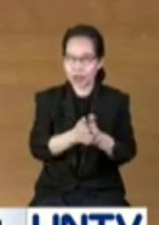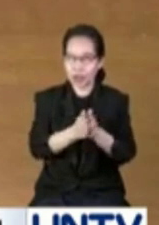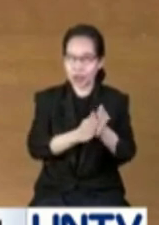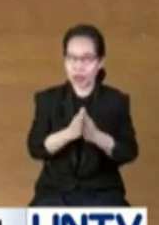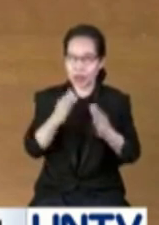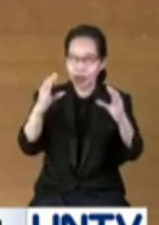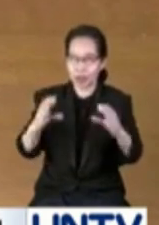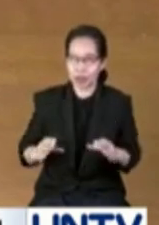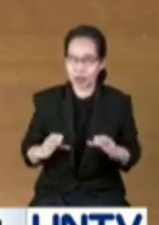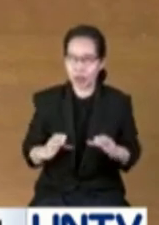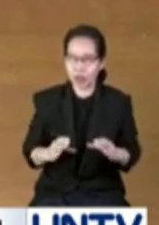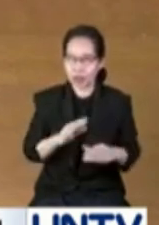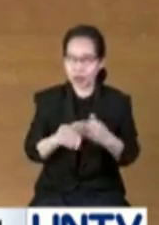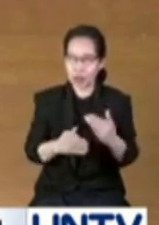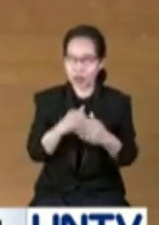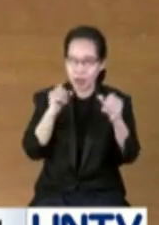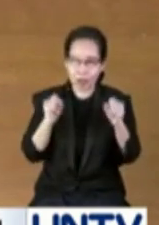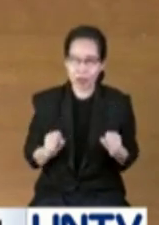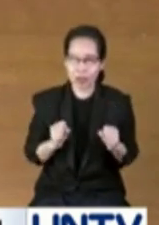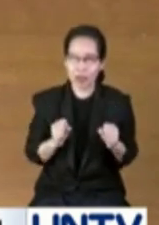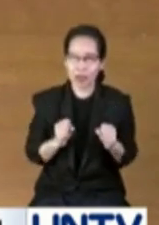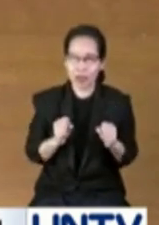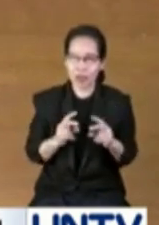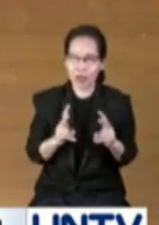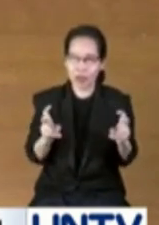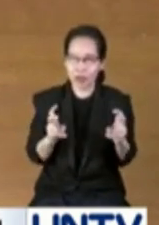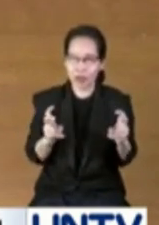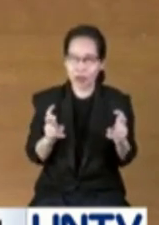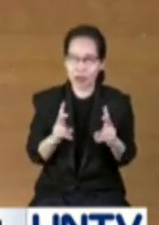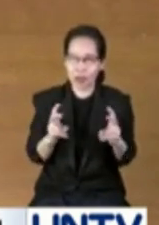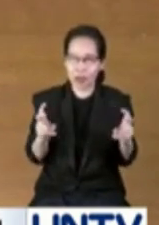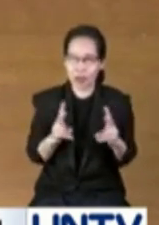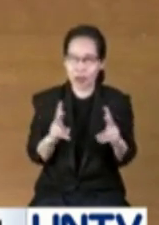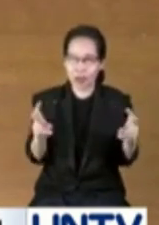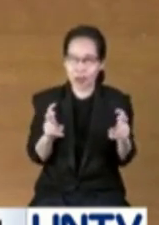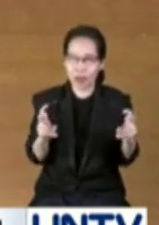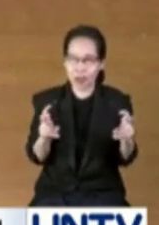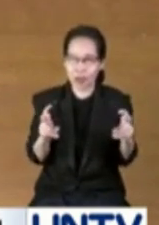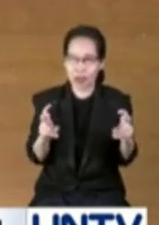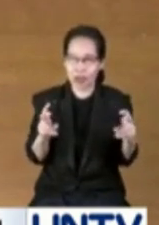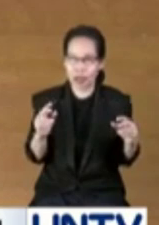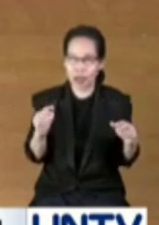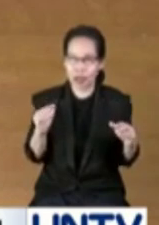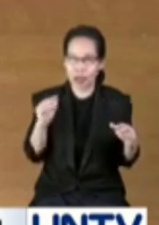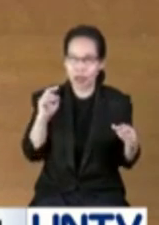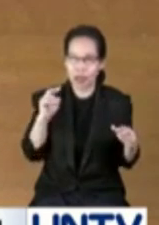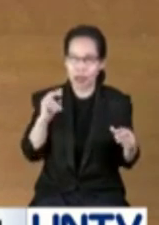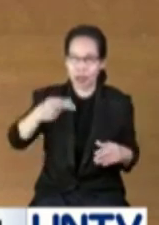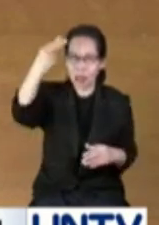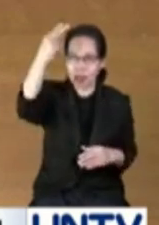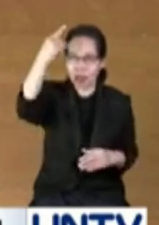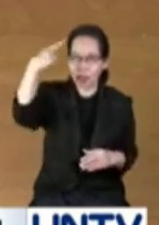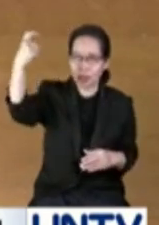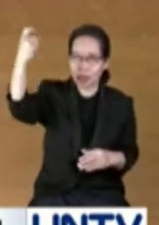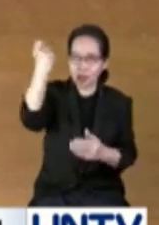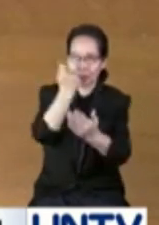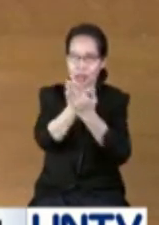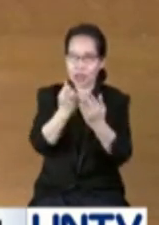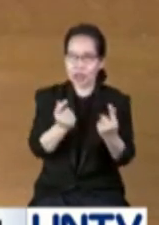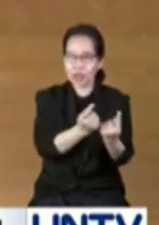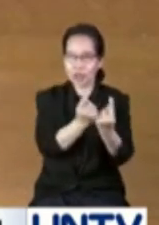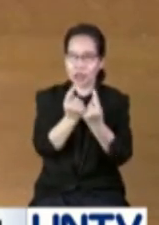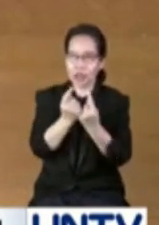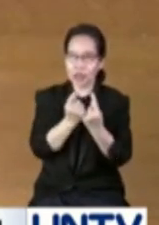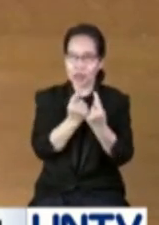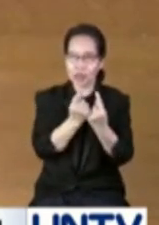hindi kakayanin. Kahit ang mga matatayog na pangarap ay maaabot, kasama ang